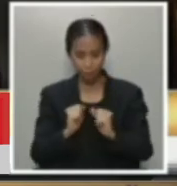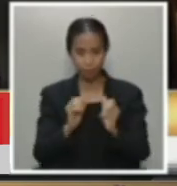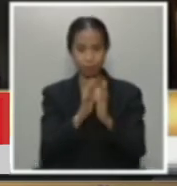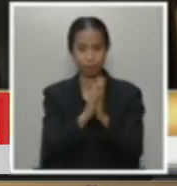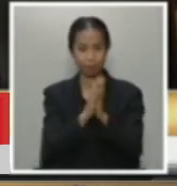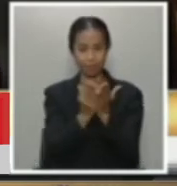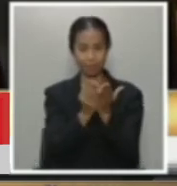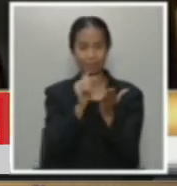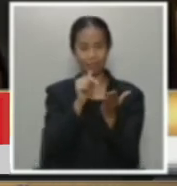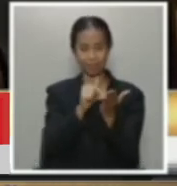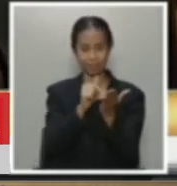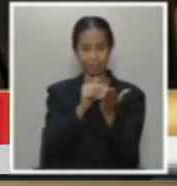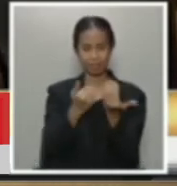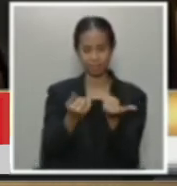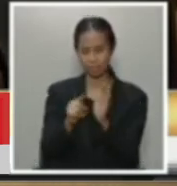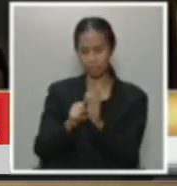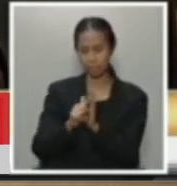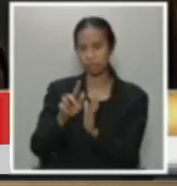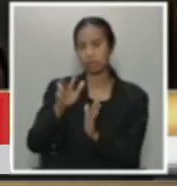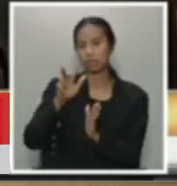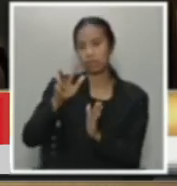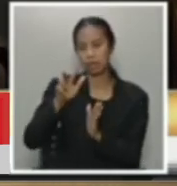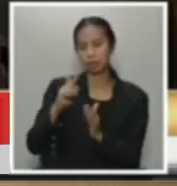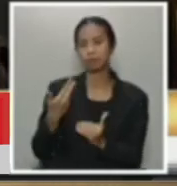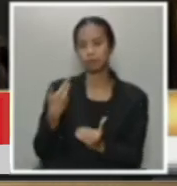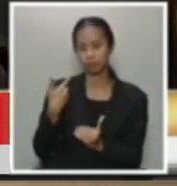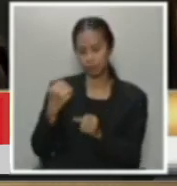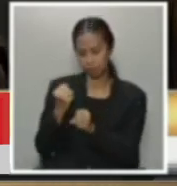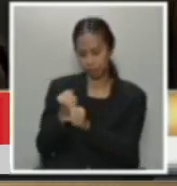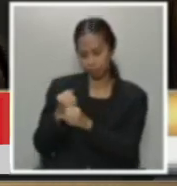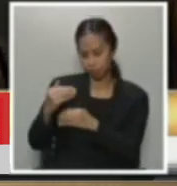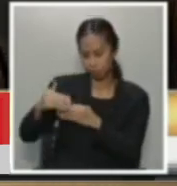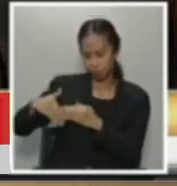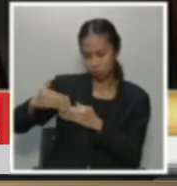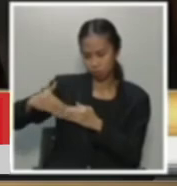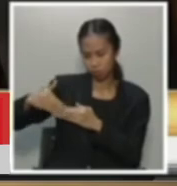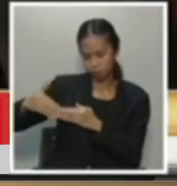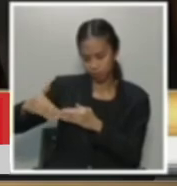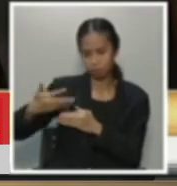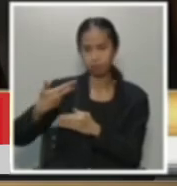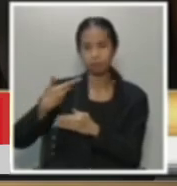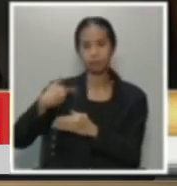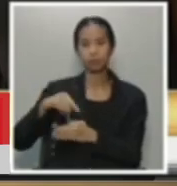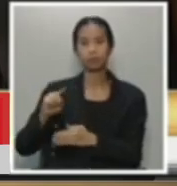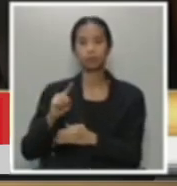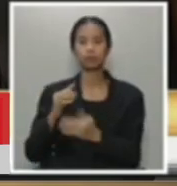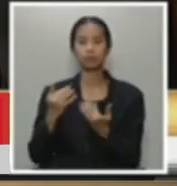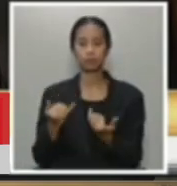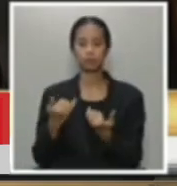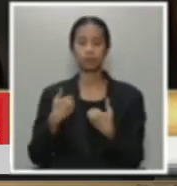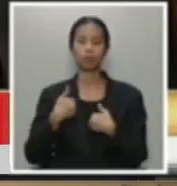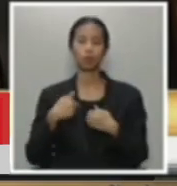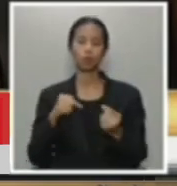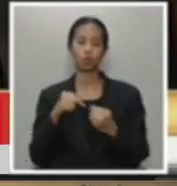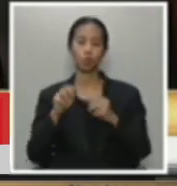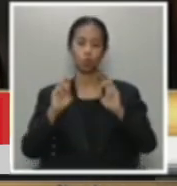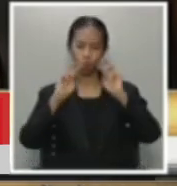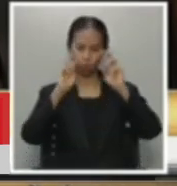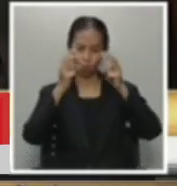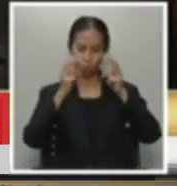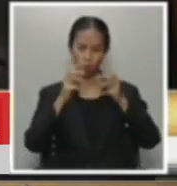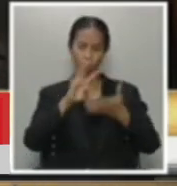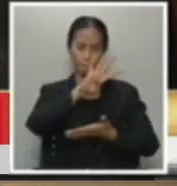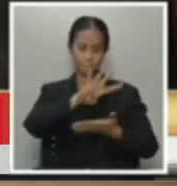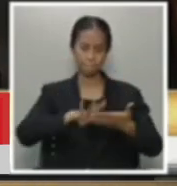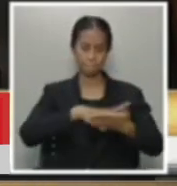ที่ผมเห็นครั้งนี้ก็เป็นครั้งที่3เหมือนกันครับแล้วก็มีความก้าวหน้าพอสมควรโดยเฉพาะในประเด็นของผมที่อภิปรายในเรื่องนี้เรื่องของแผ